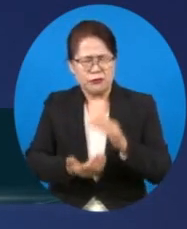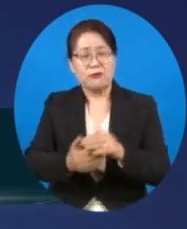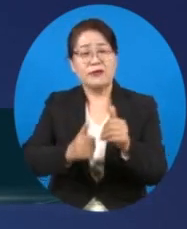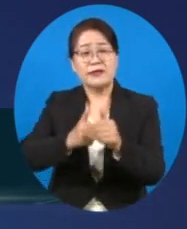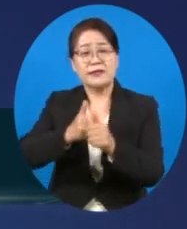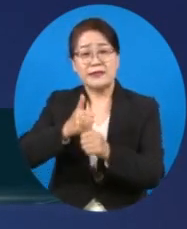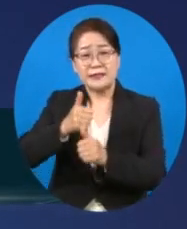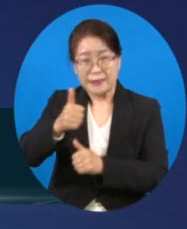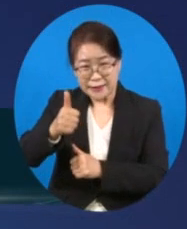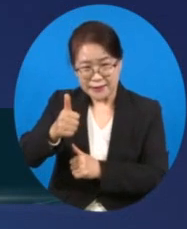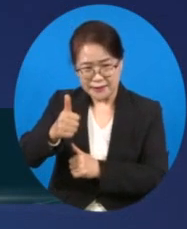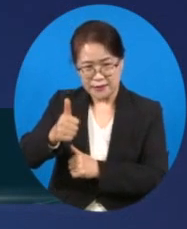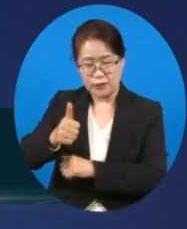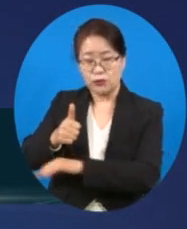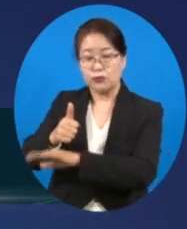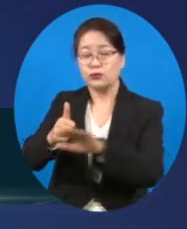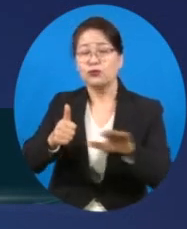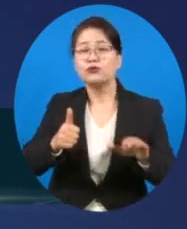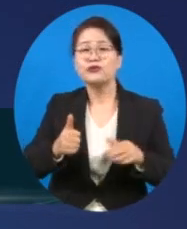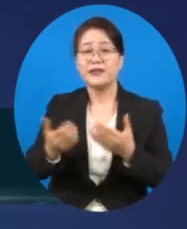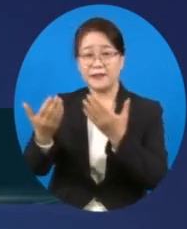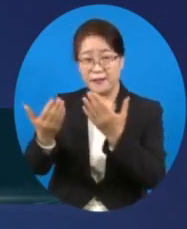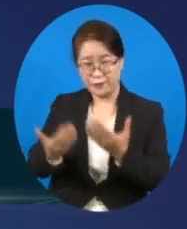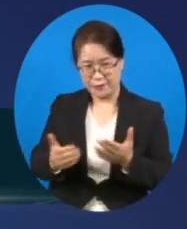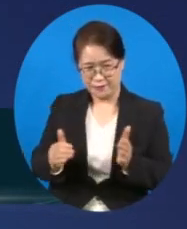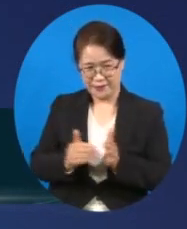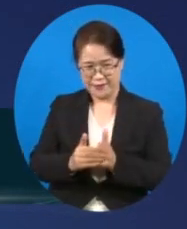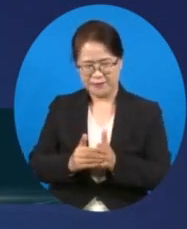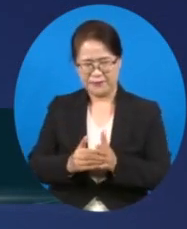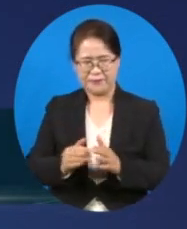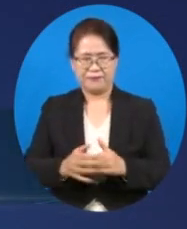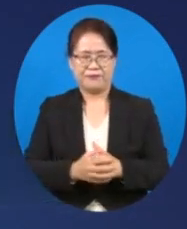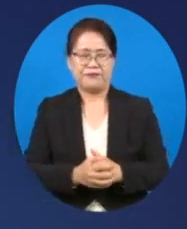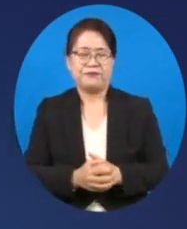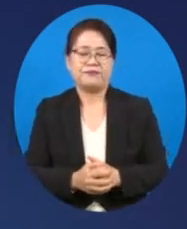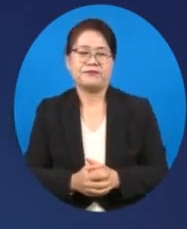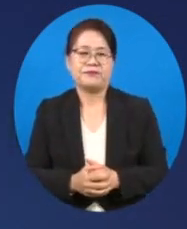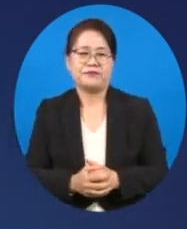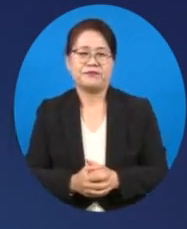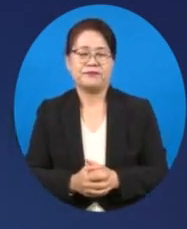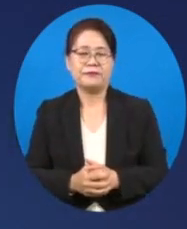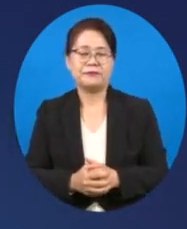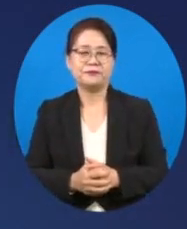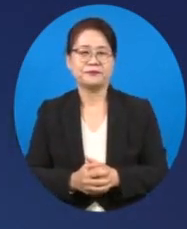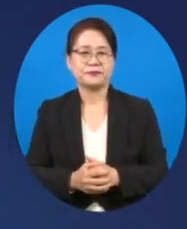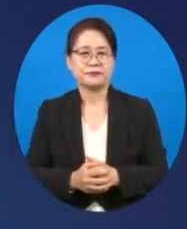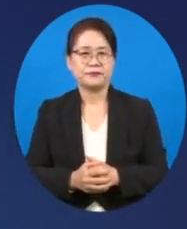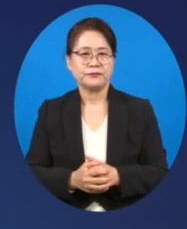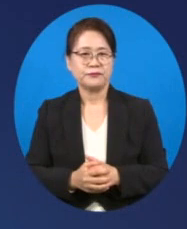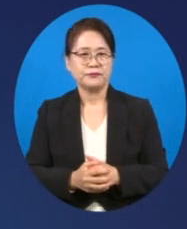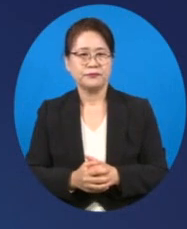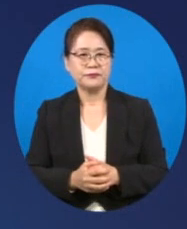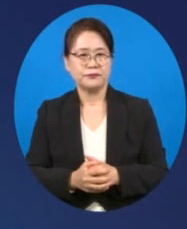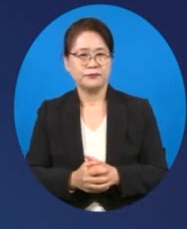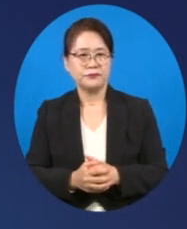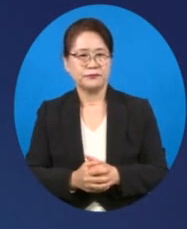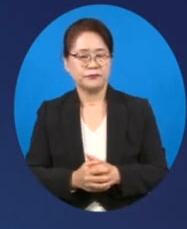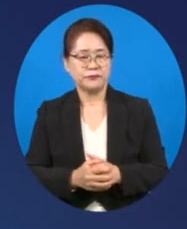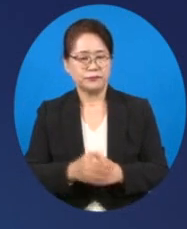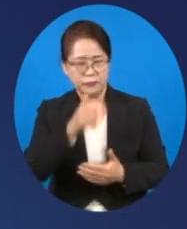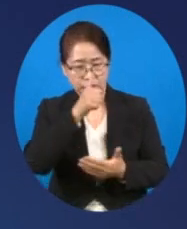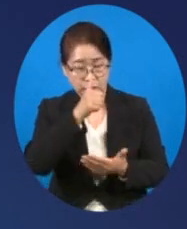승리를 우리에게 주셨다는 사실입니다 그래서 죄와 죽음을 이기신